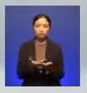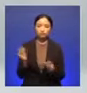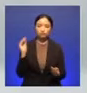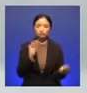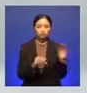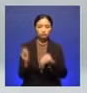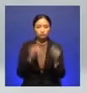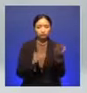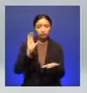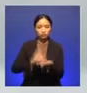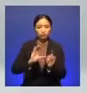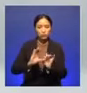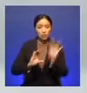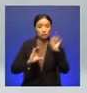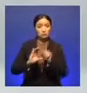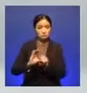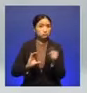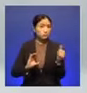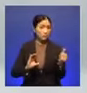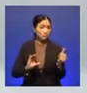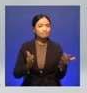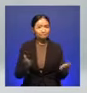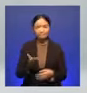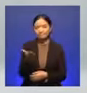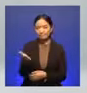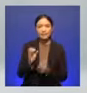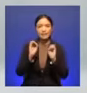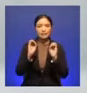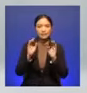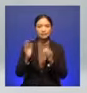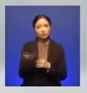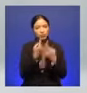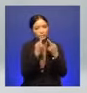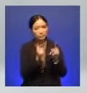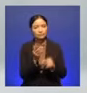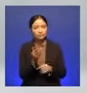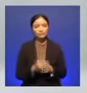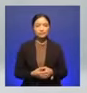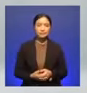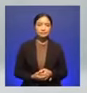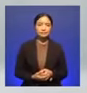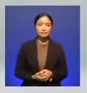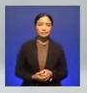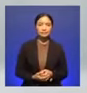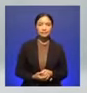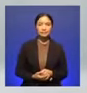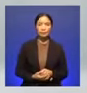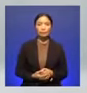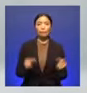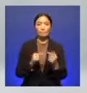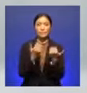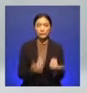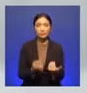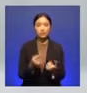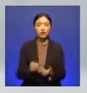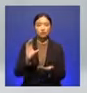มีความเป็นไปได้หรือไม่นะคะต้องขอเรียนเชิญอาจารย์เดชรสุขกำเนิดช่วยตอบคำถามนี้ด้วยค่ะ ครับดูจากสถานการณ์ปัจจุบัน